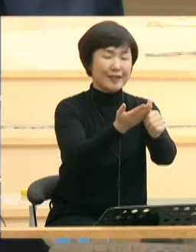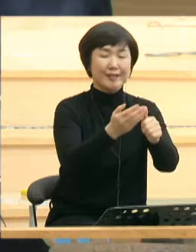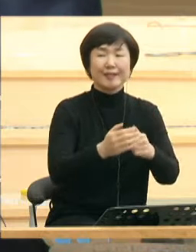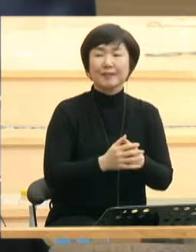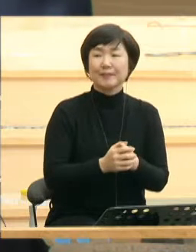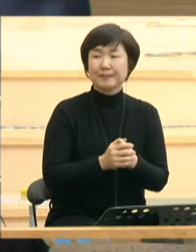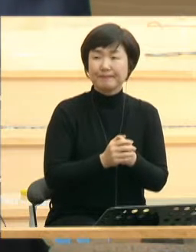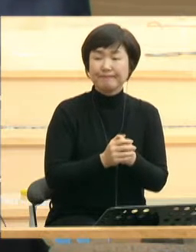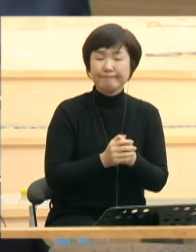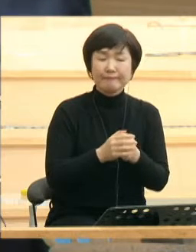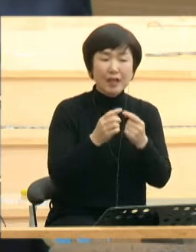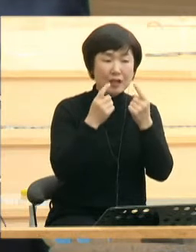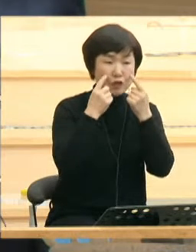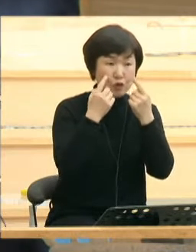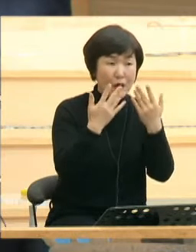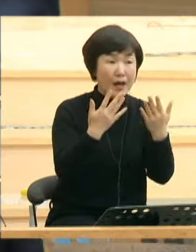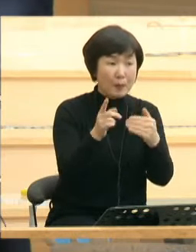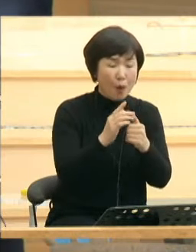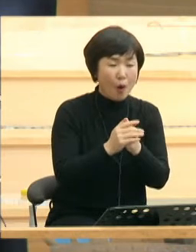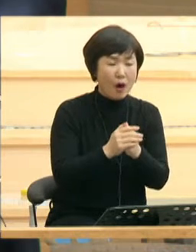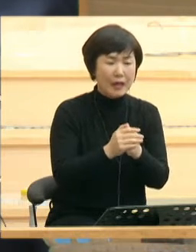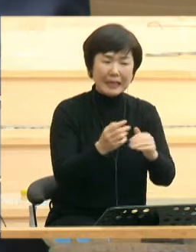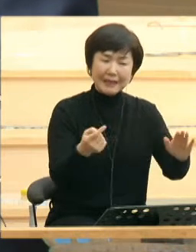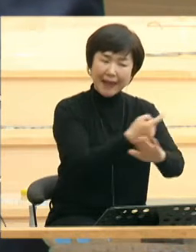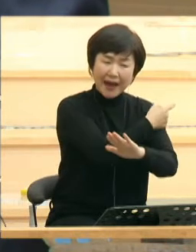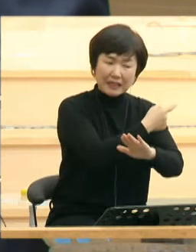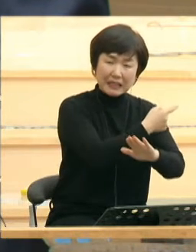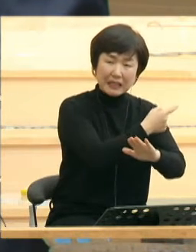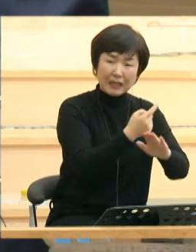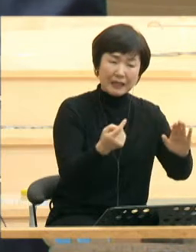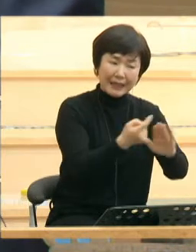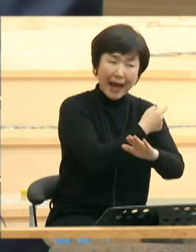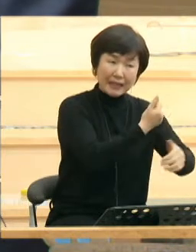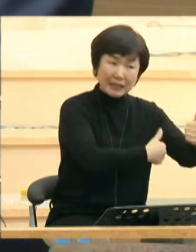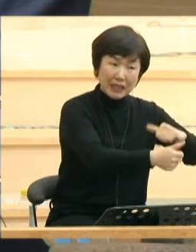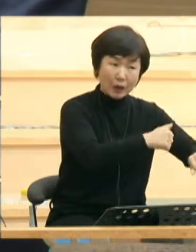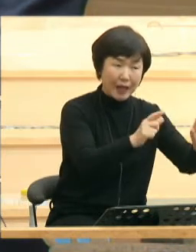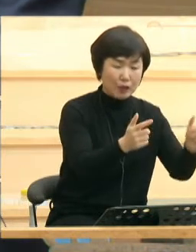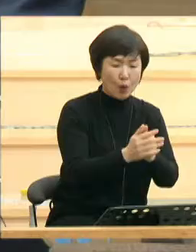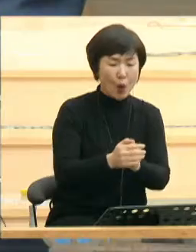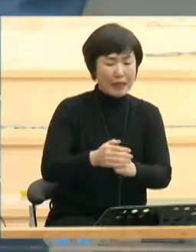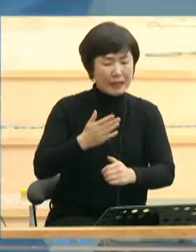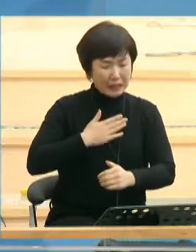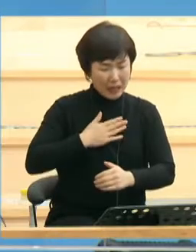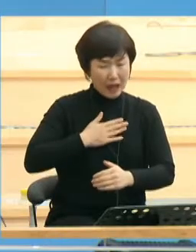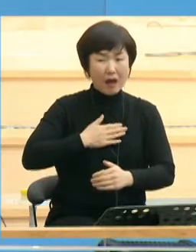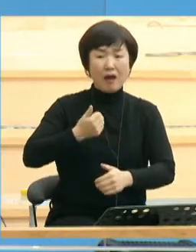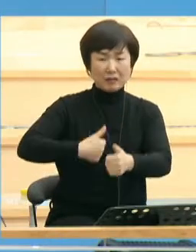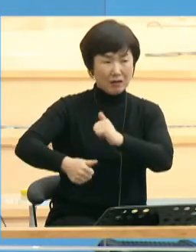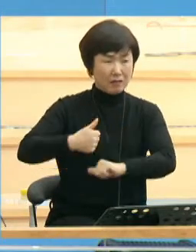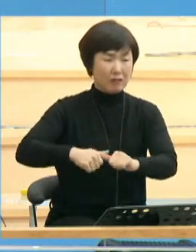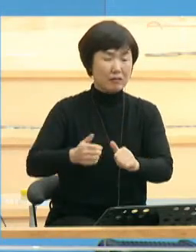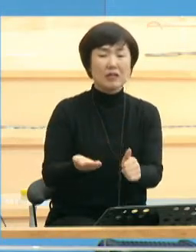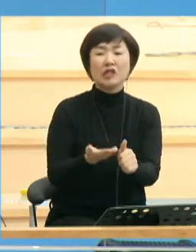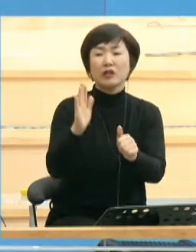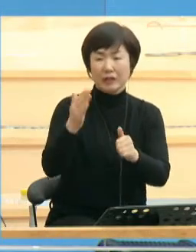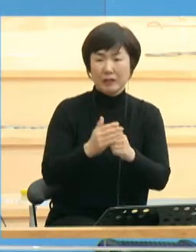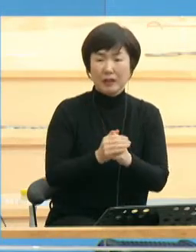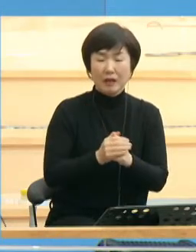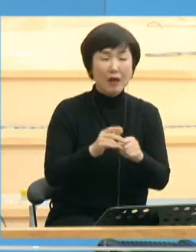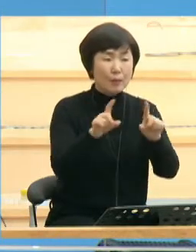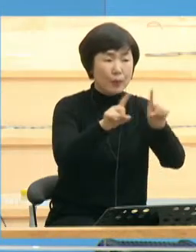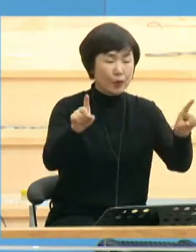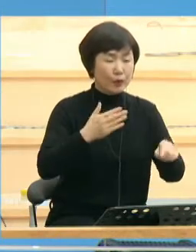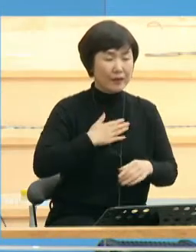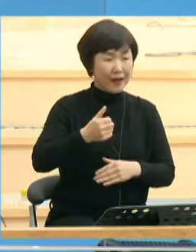다른 세대가 아니라 다음체 들을 길러야 되는 거잖아요 무슨 얘기냐 하면 우리가 보통 자녀들 향해서 우리가